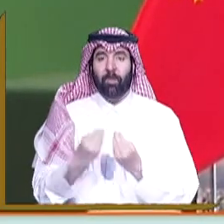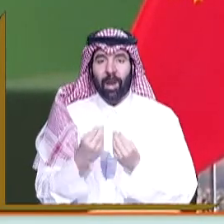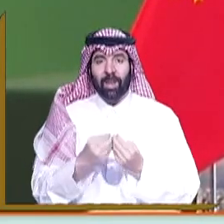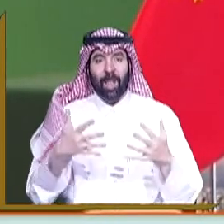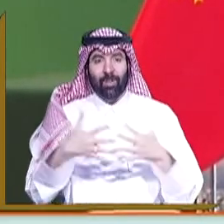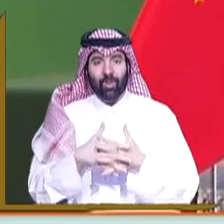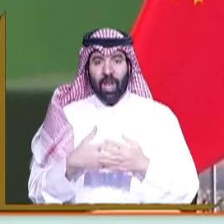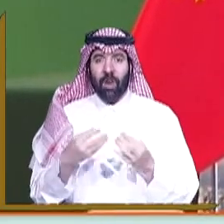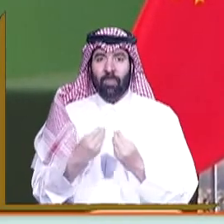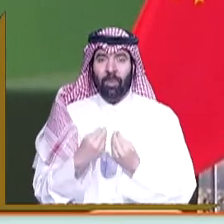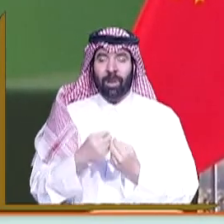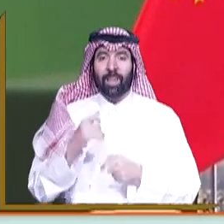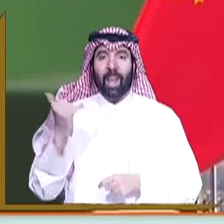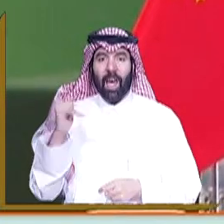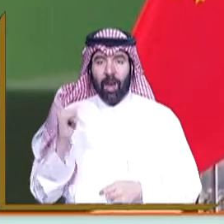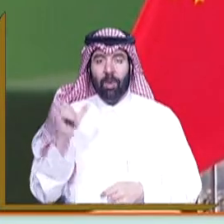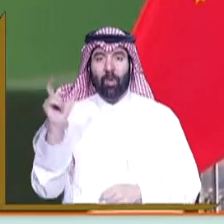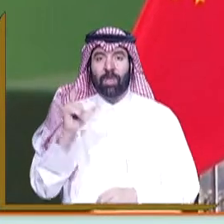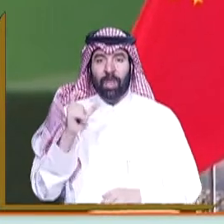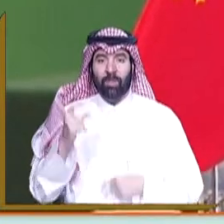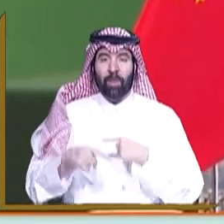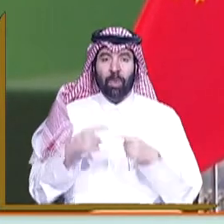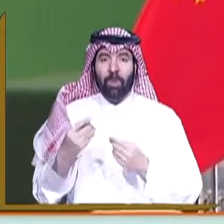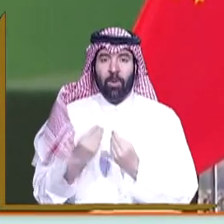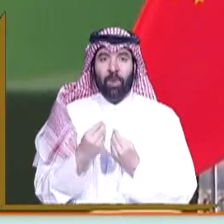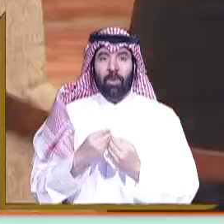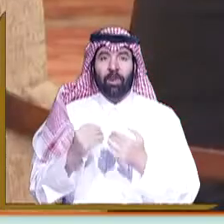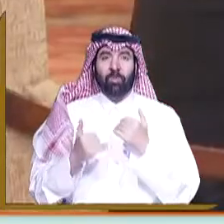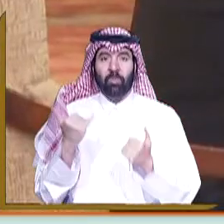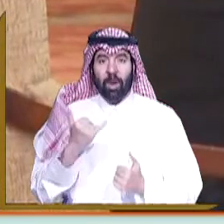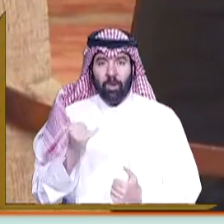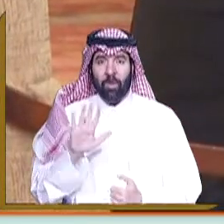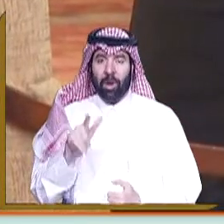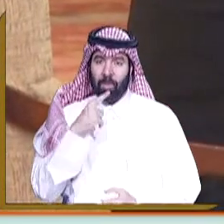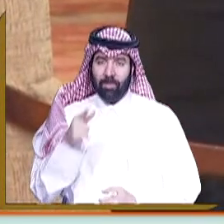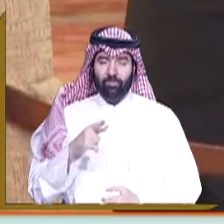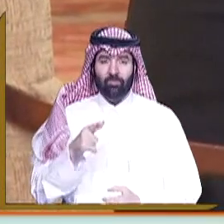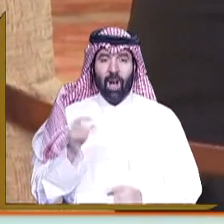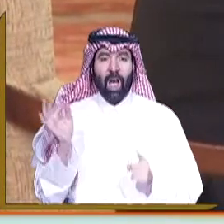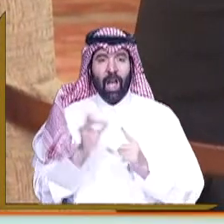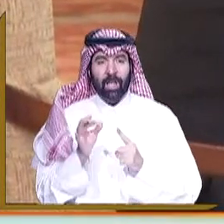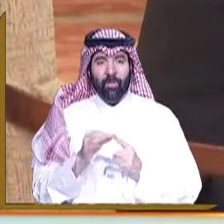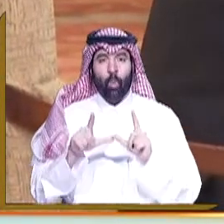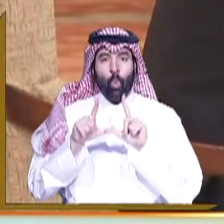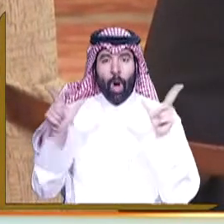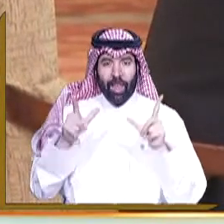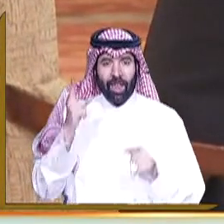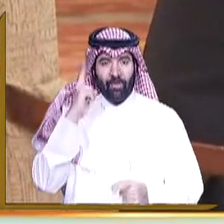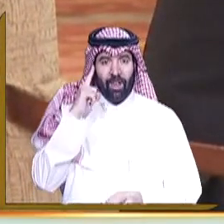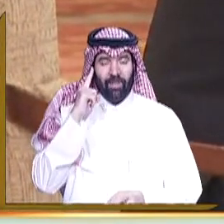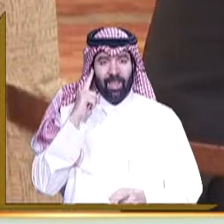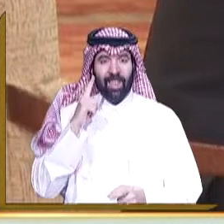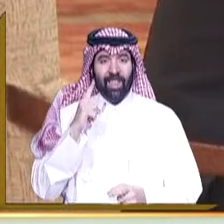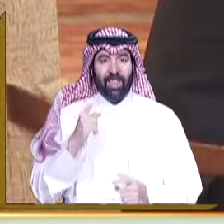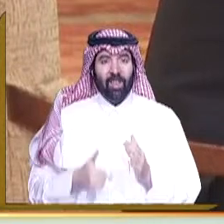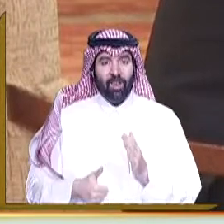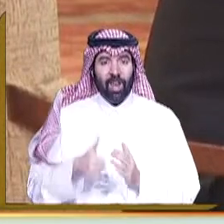أشقائها العرب والمسلمين يجدي يعني تظهر ثماره من